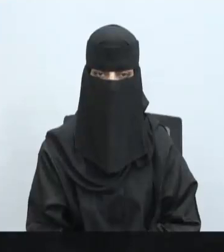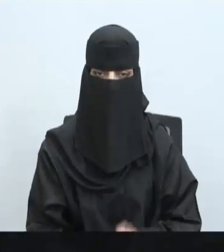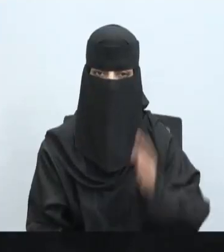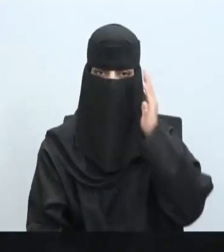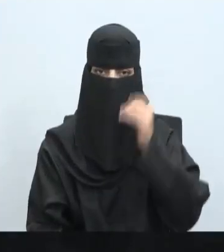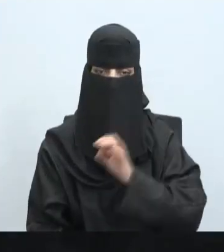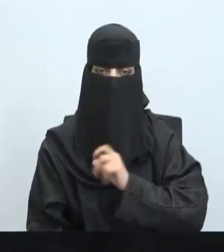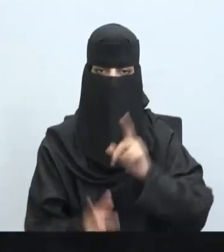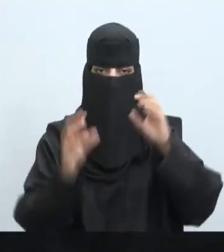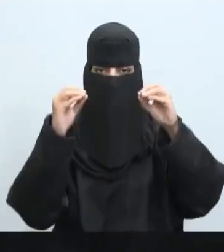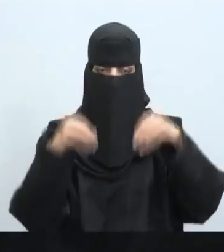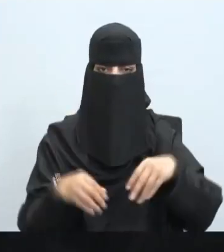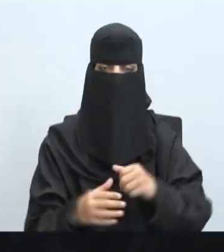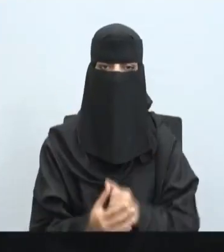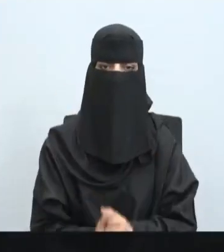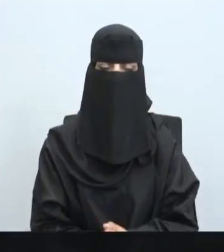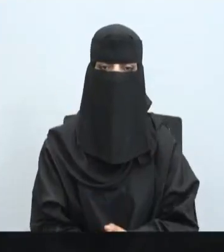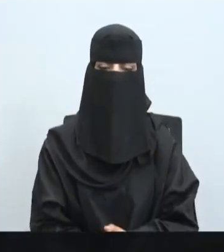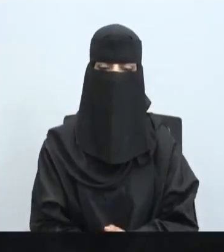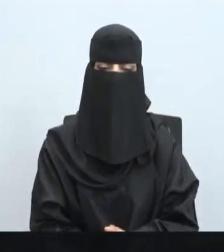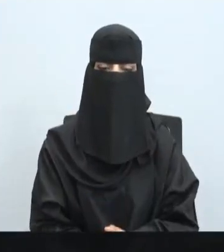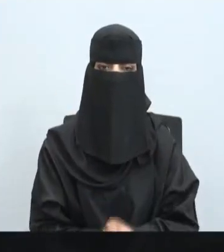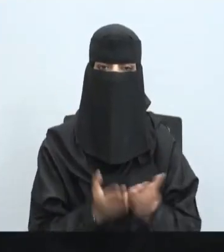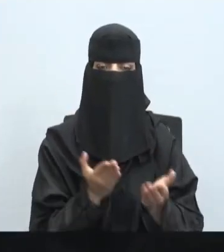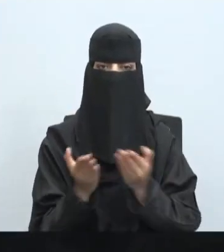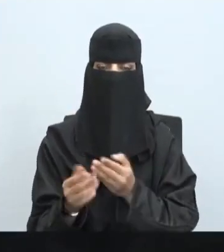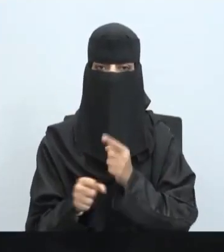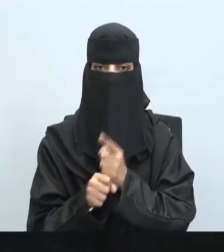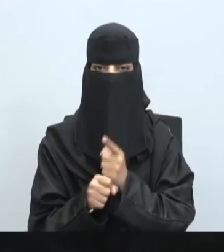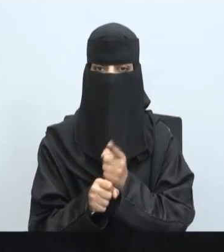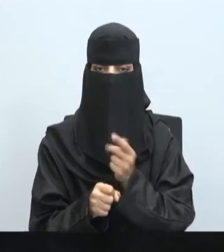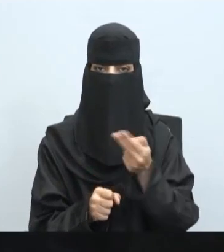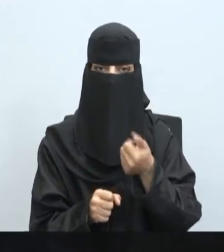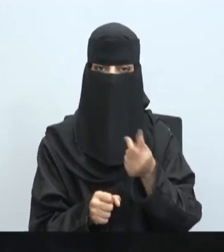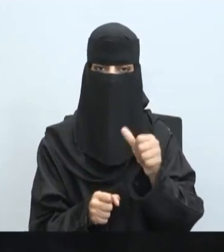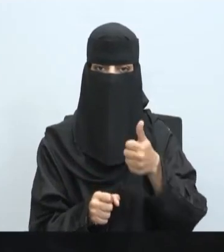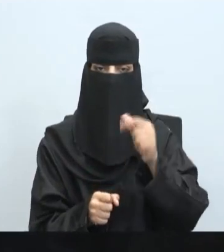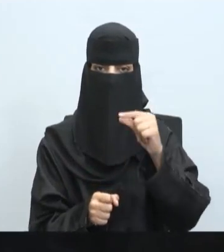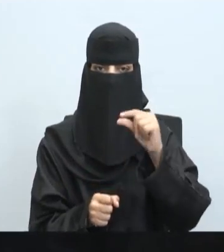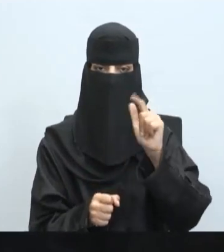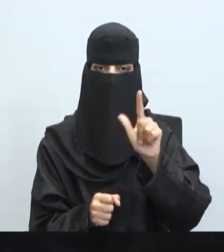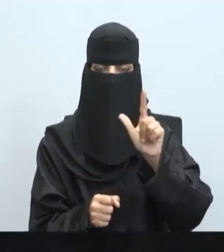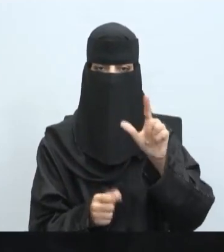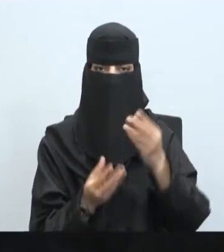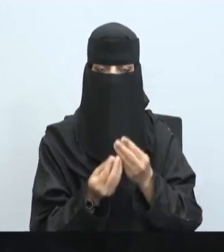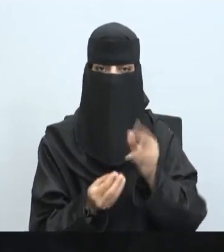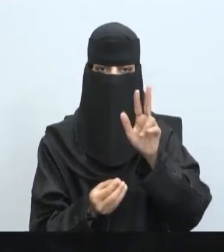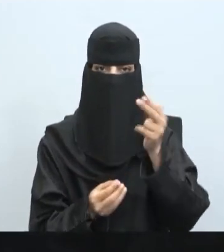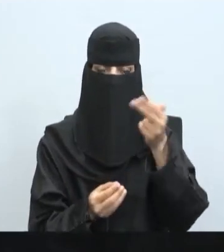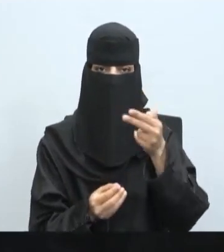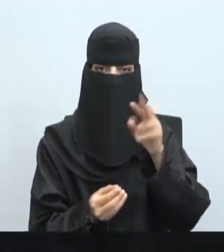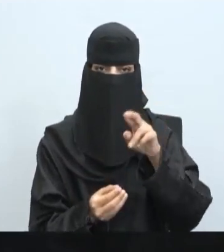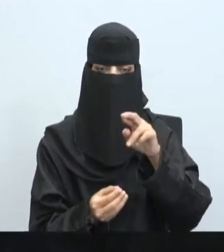السلام عليكم ورحمه الله وبركاته معكم استاذ عبد الله عنزي معلم الدراسات الاجتماعيه وعلى لغه